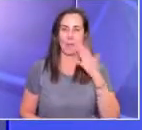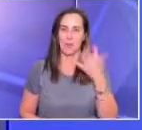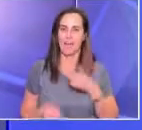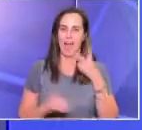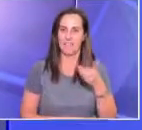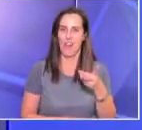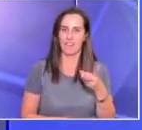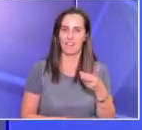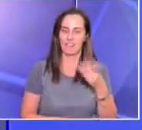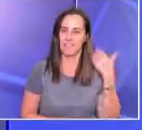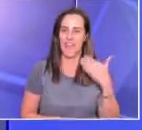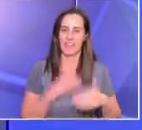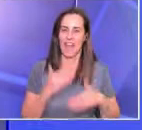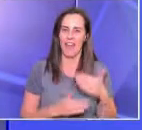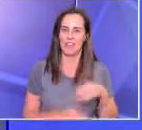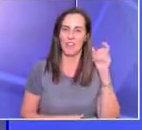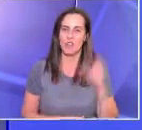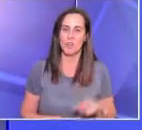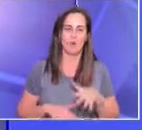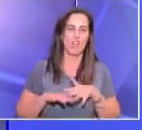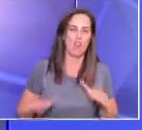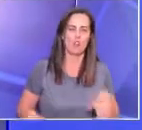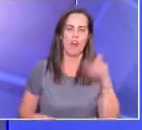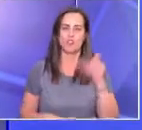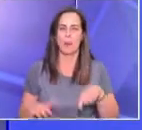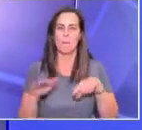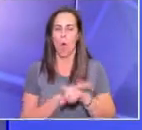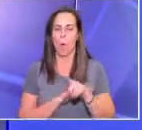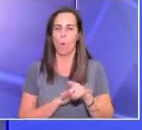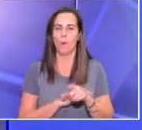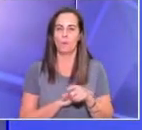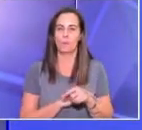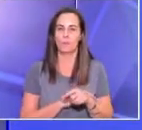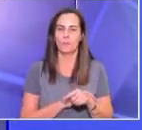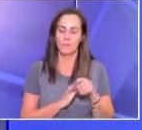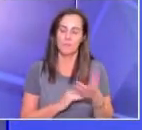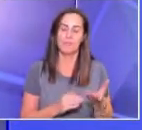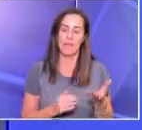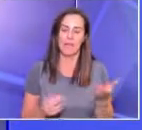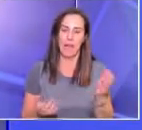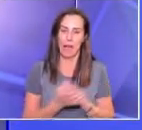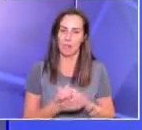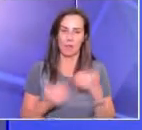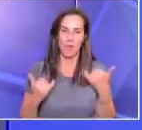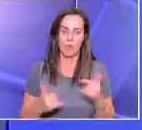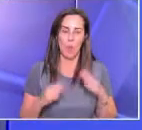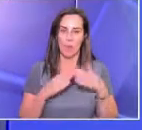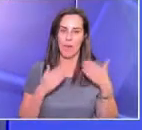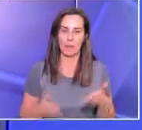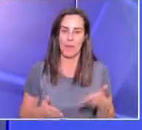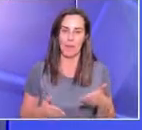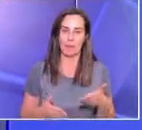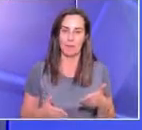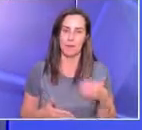עברנו את זה, וזה היה תהליך שאנשים פה התייאשו, אנשים ברחו מכאן ואתה יודע, חברים שהיום לא גרים